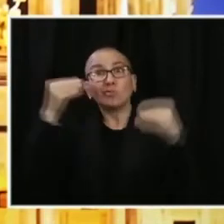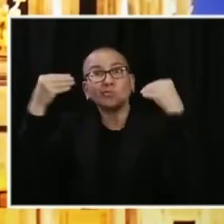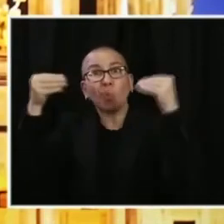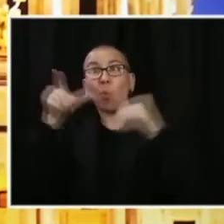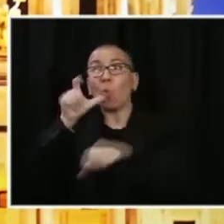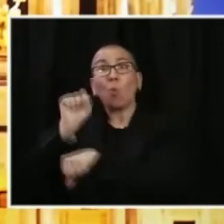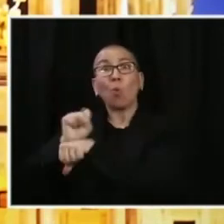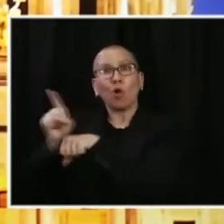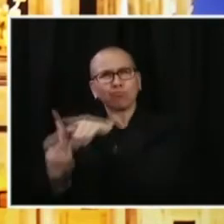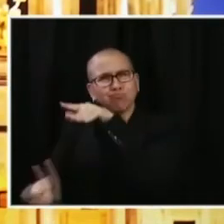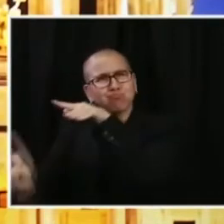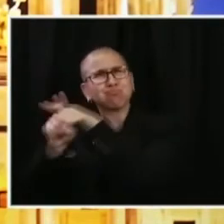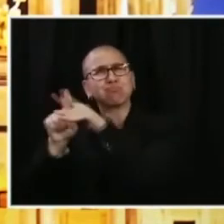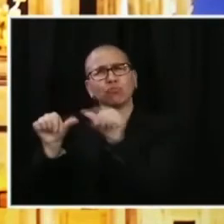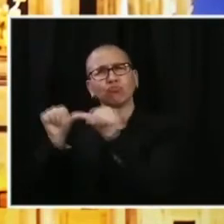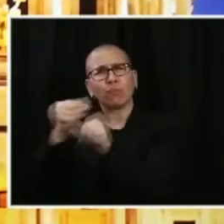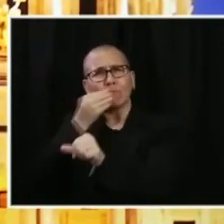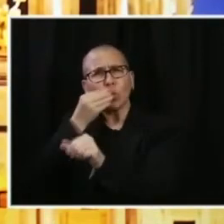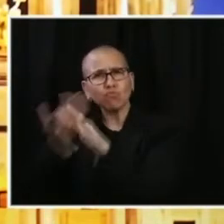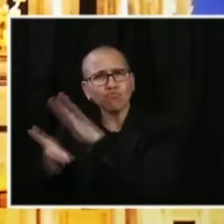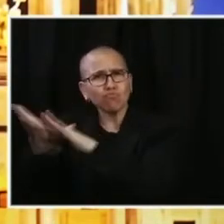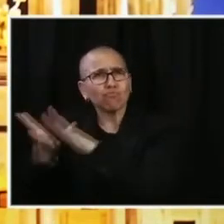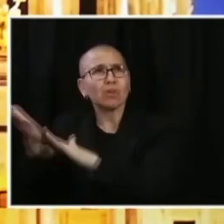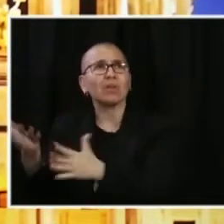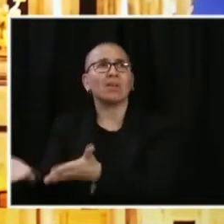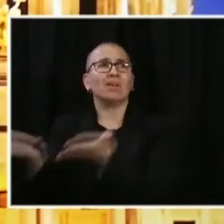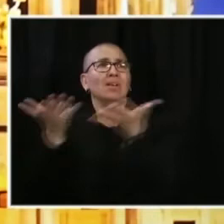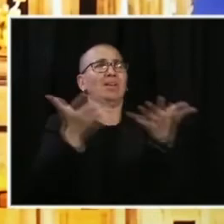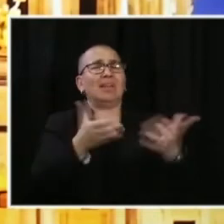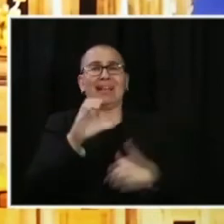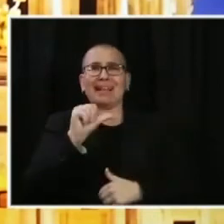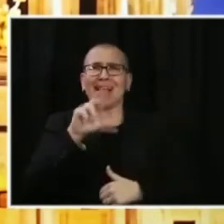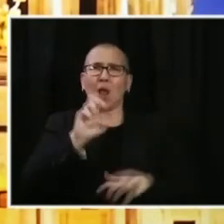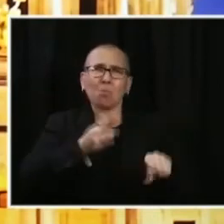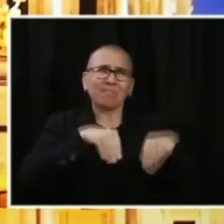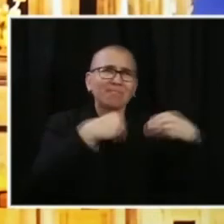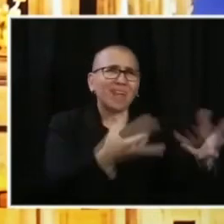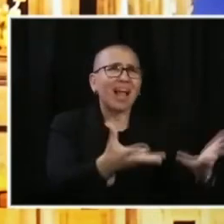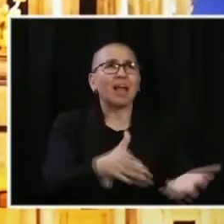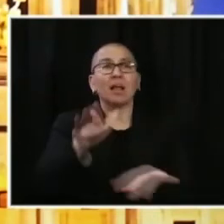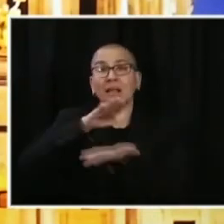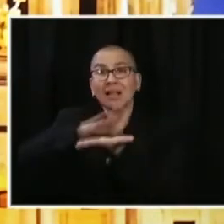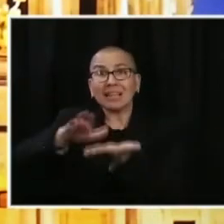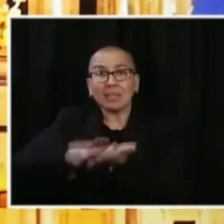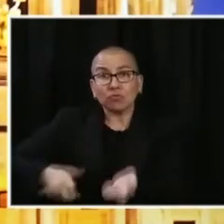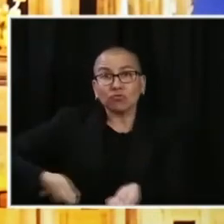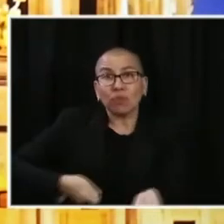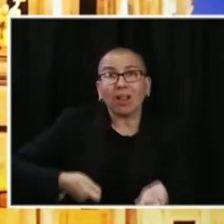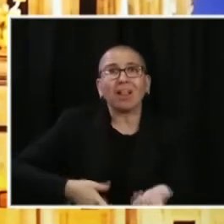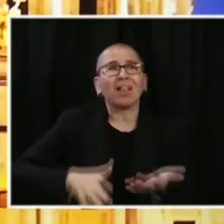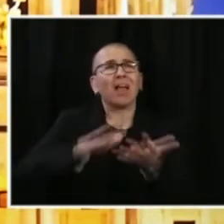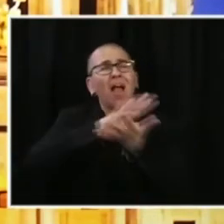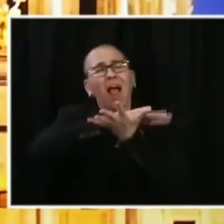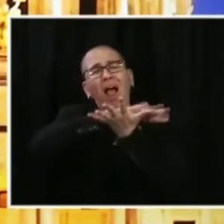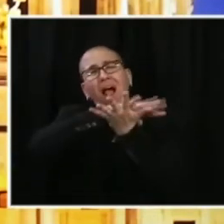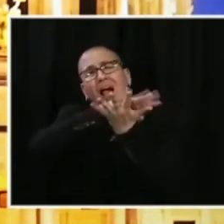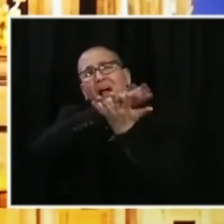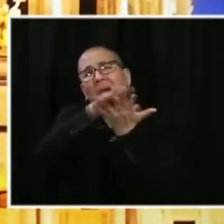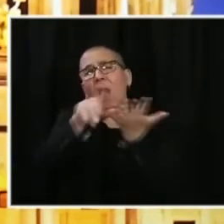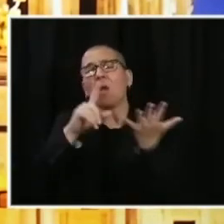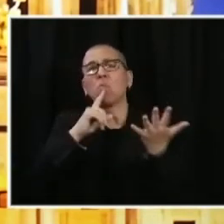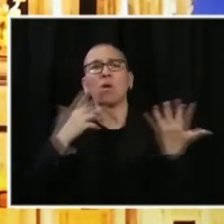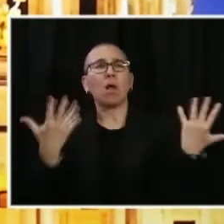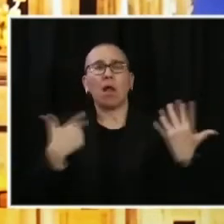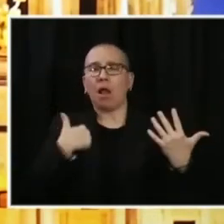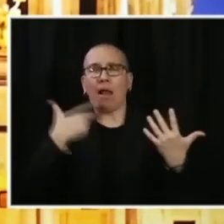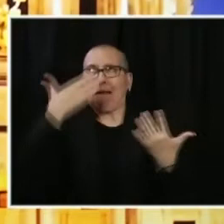know? Don't you know what you know? Don't you know? Don't you know? Don't you know? Don't you know? Cho này khu thế thần đầu cho